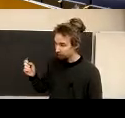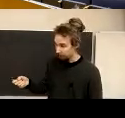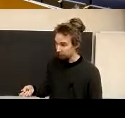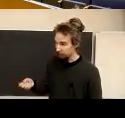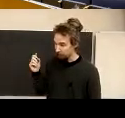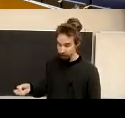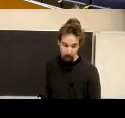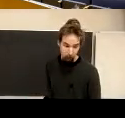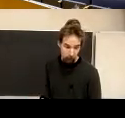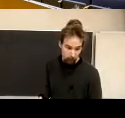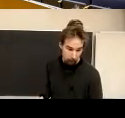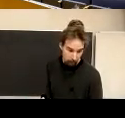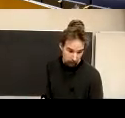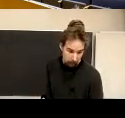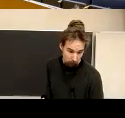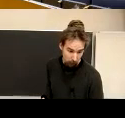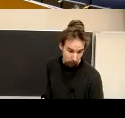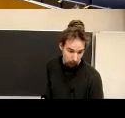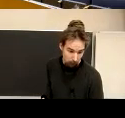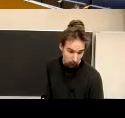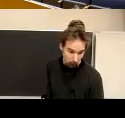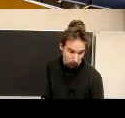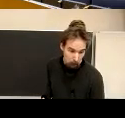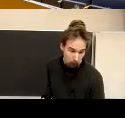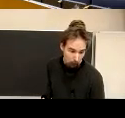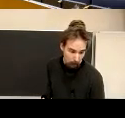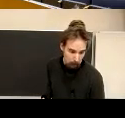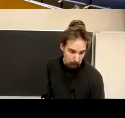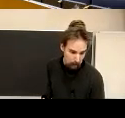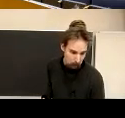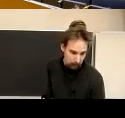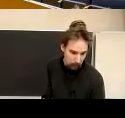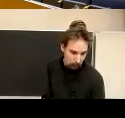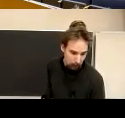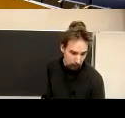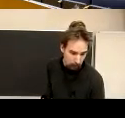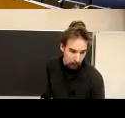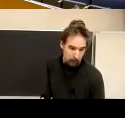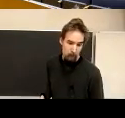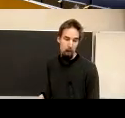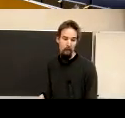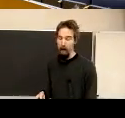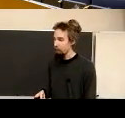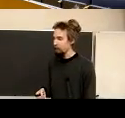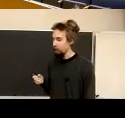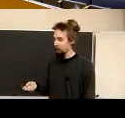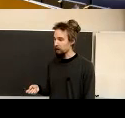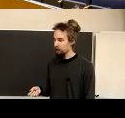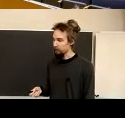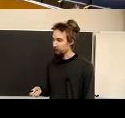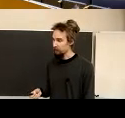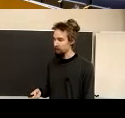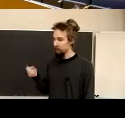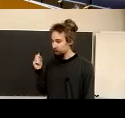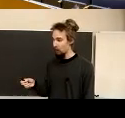tai siis niin keskeisesti, että väitän, että ne voi niin kuin muokata ihmisen perspektiiviä nimenomaan vähemmän